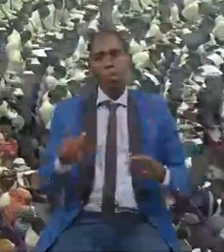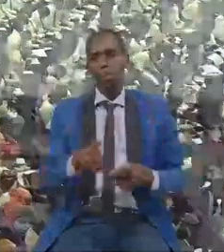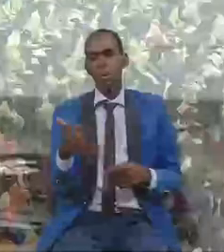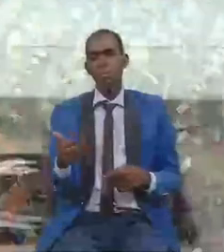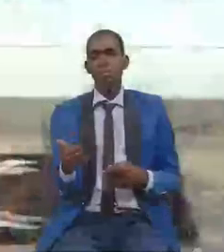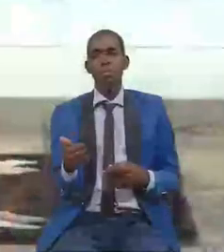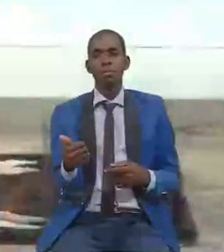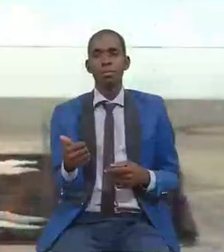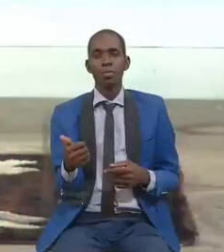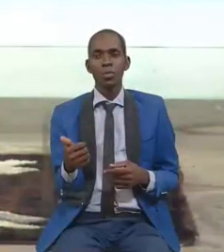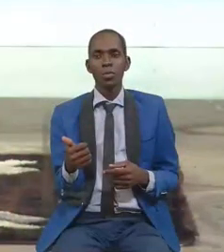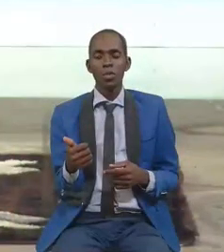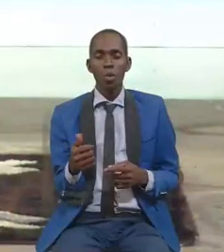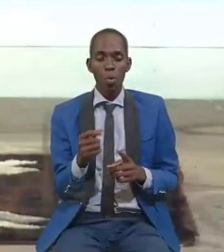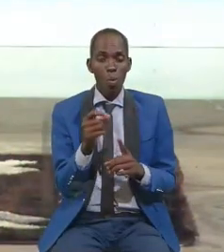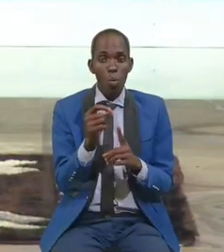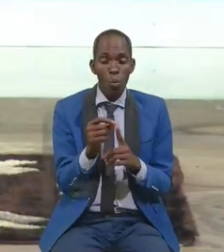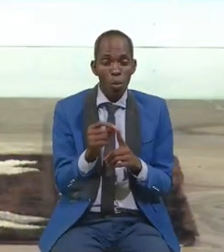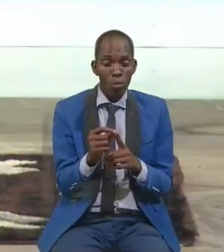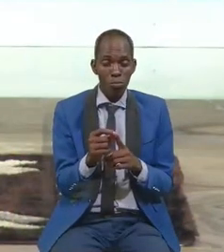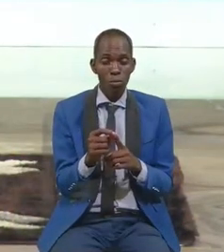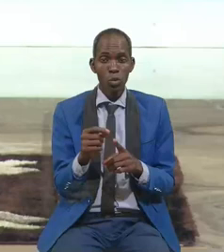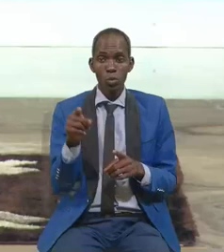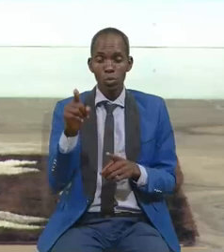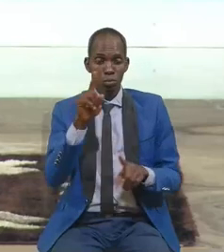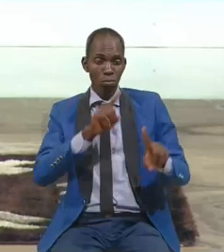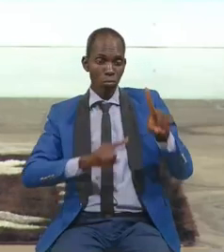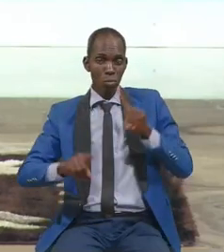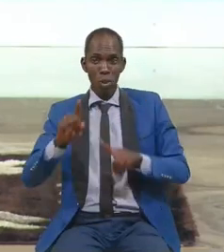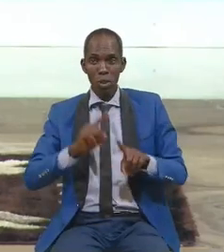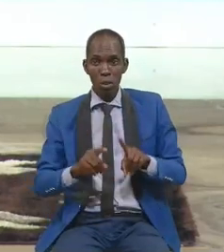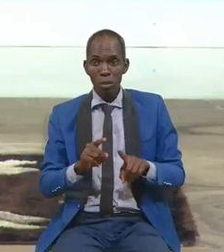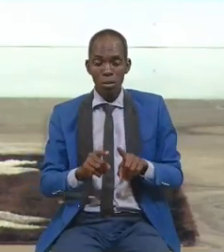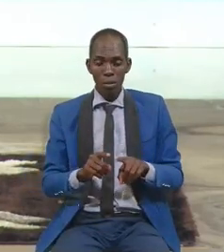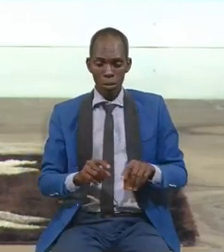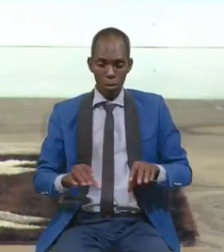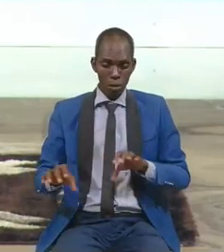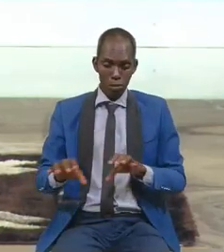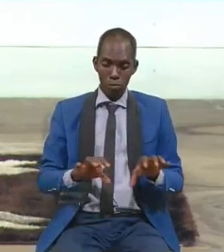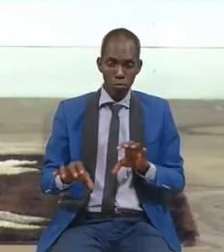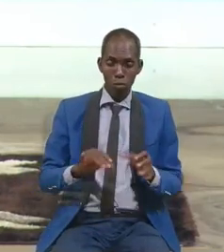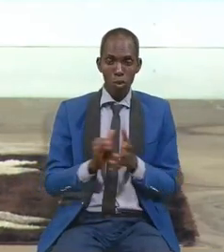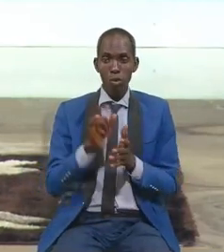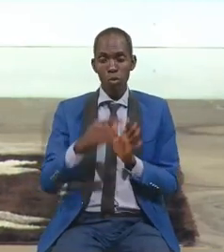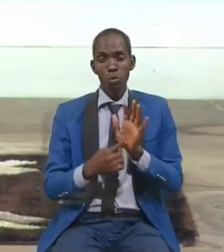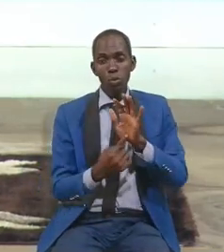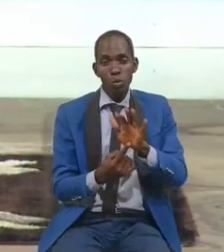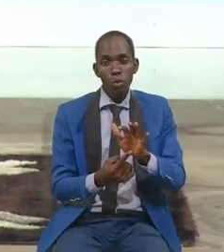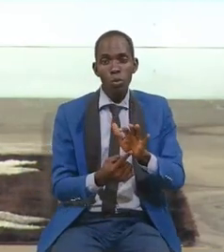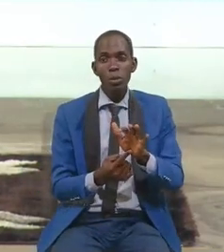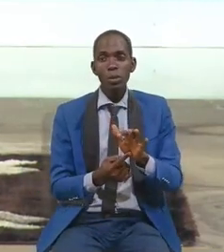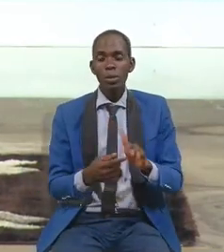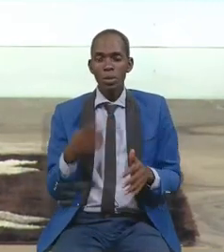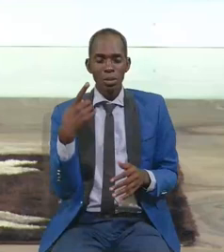doux. Les paroles qu'on profère, les actions qu'on affiche, le commentaire que